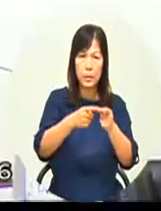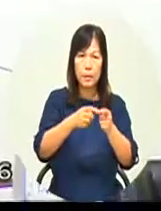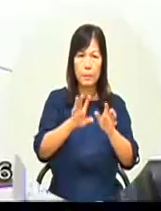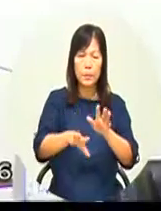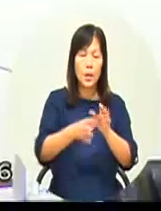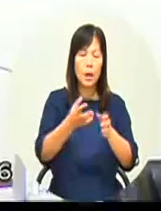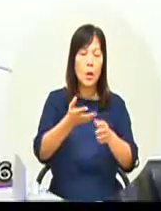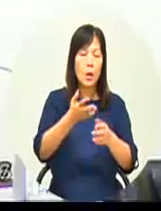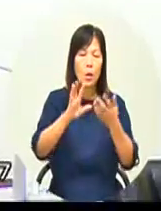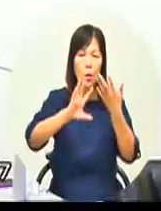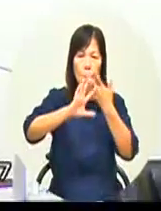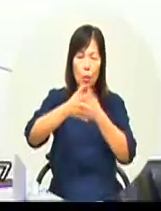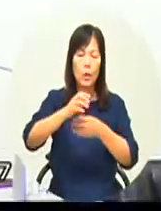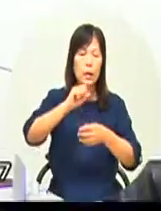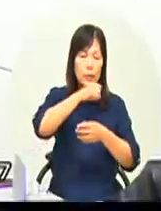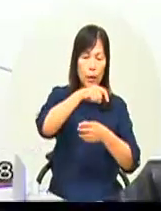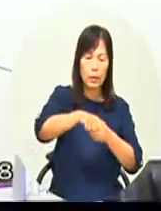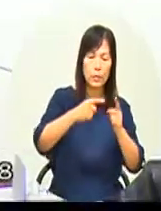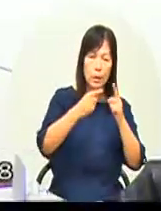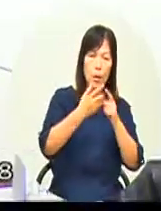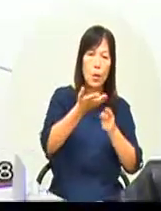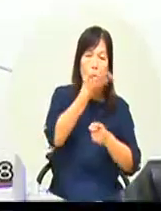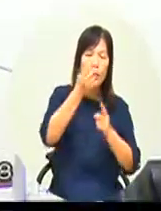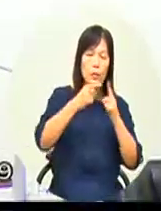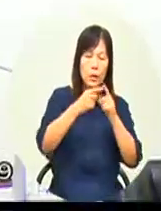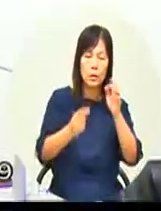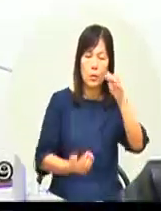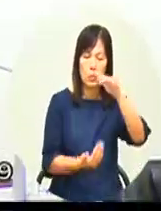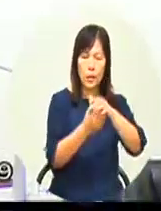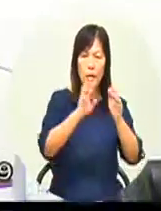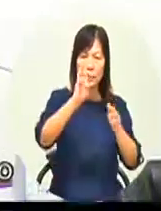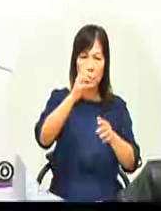光国外国内的旅游人次已经达到